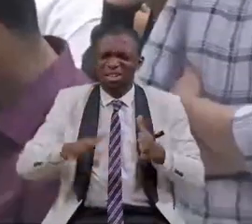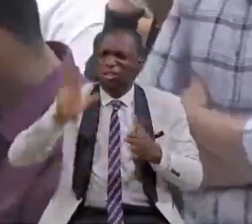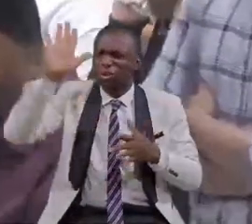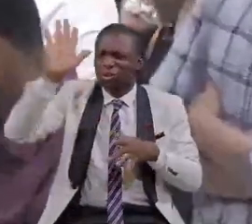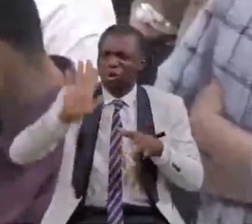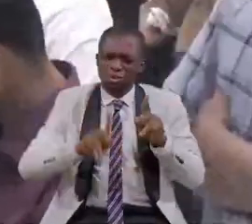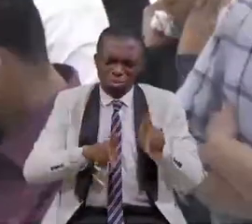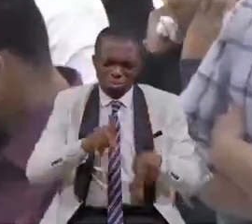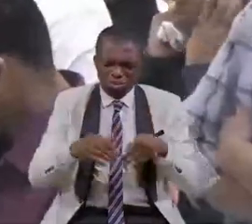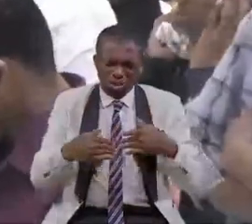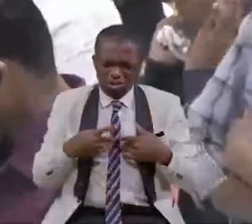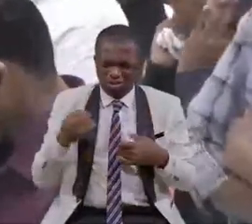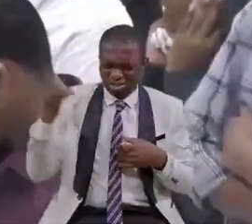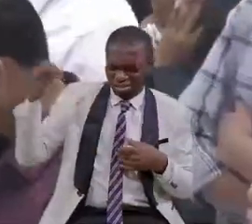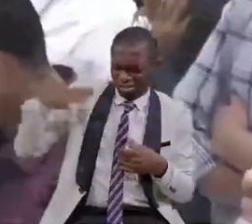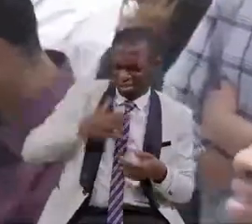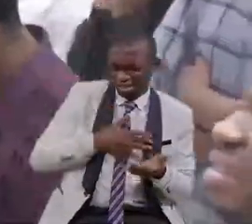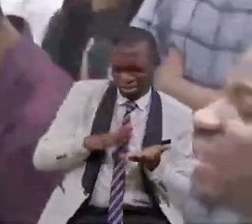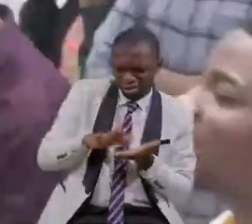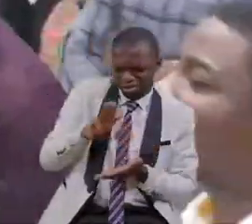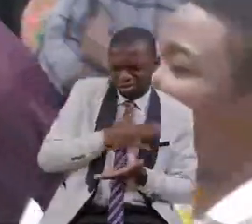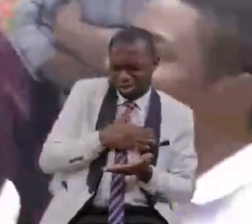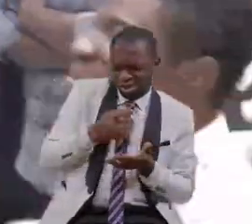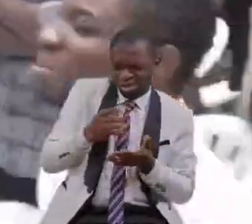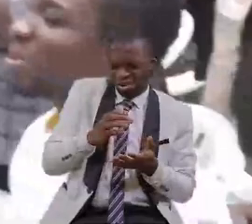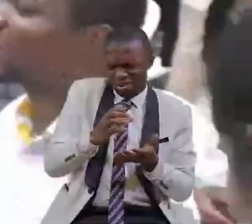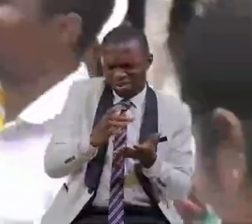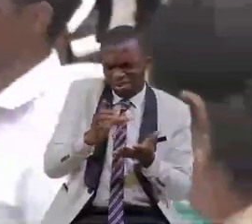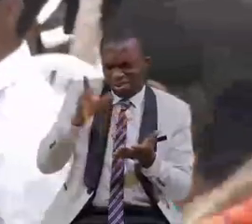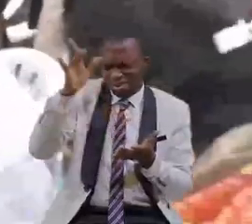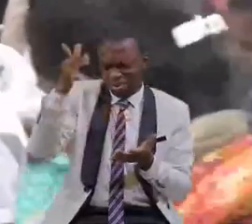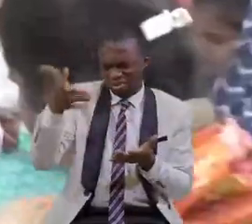Que ton peuple ait la grâce, la gloire et la piété